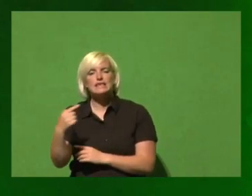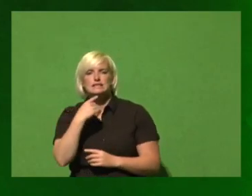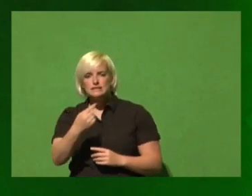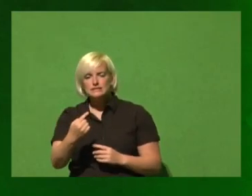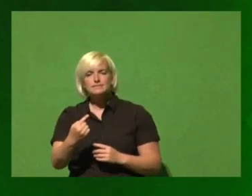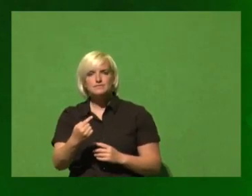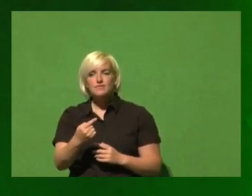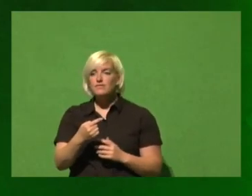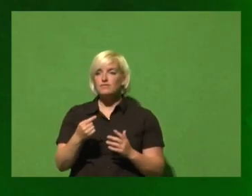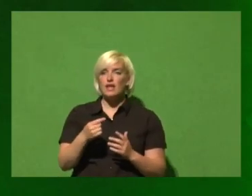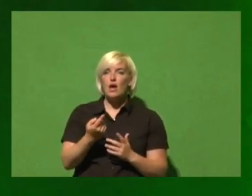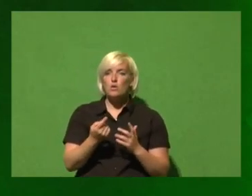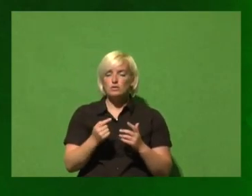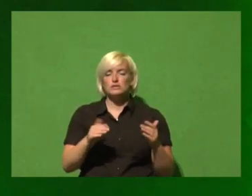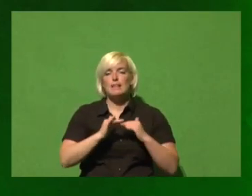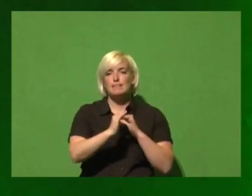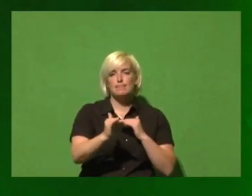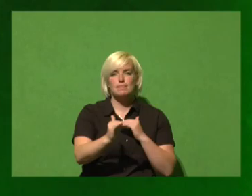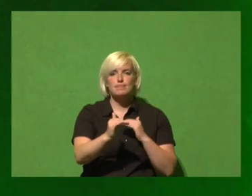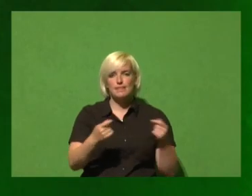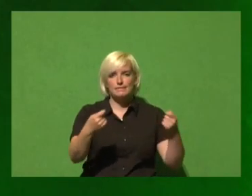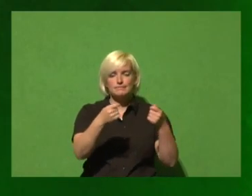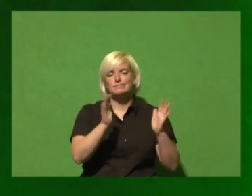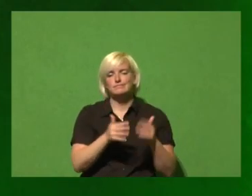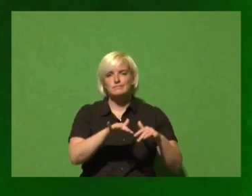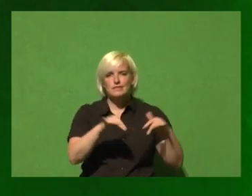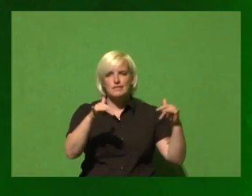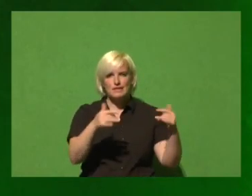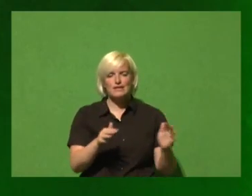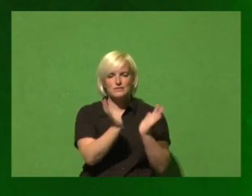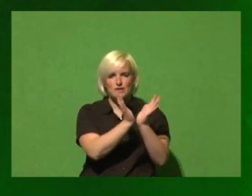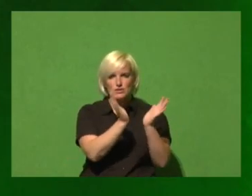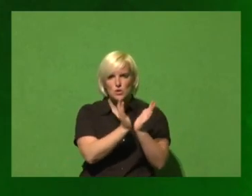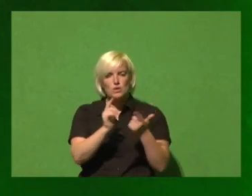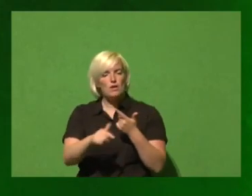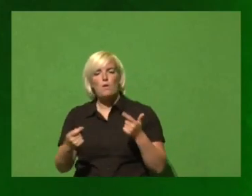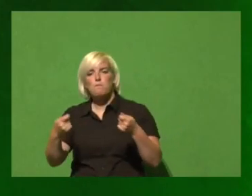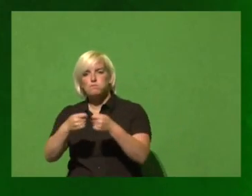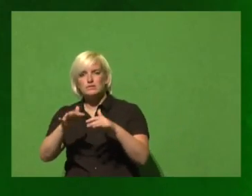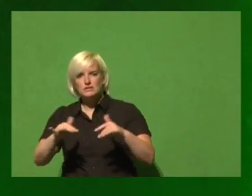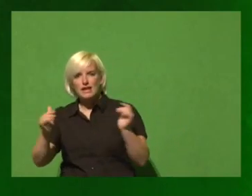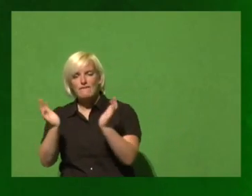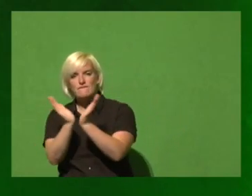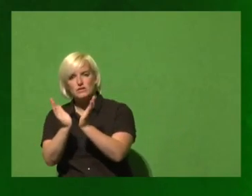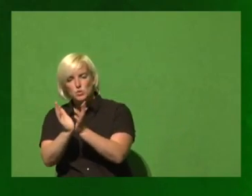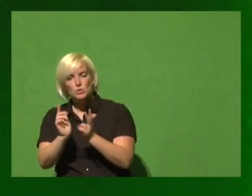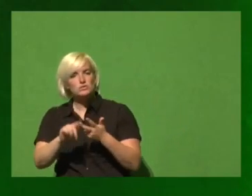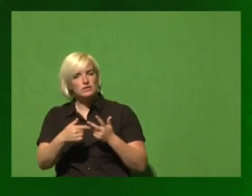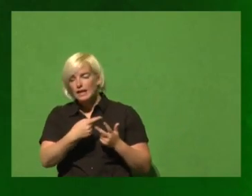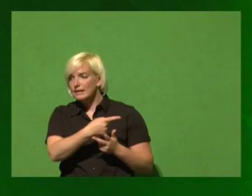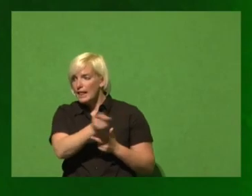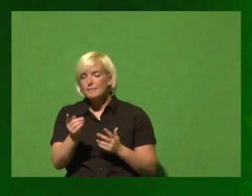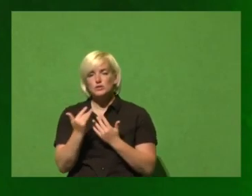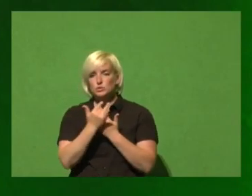die grüne Landtagsfraktion NRW, die grüne Bundestagsfraktion und die Landesregierung NRW insgesamt auffordert,